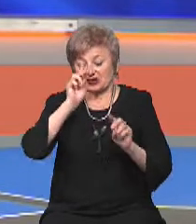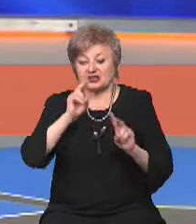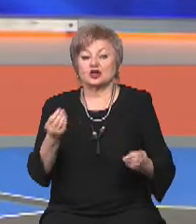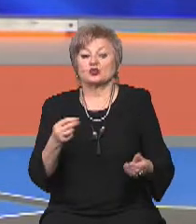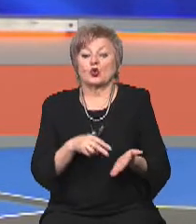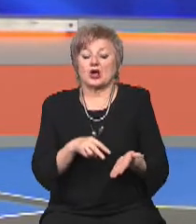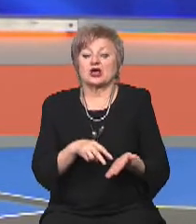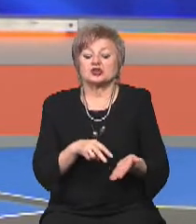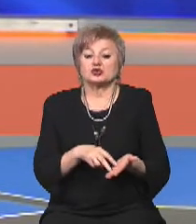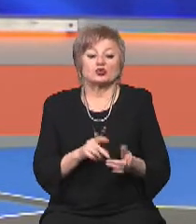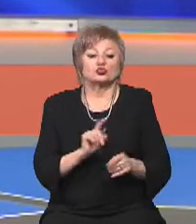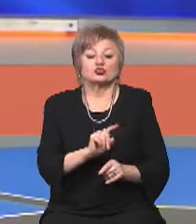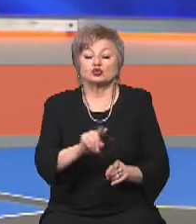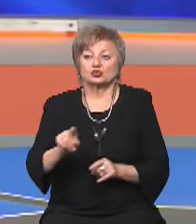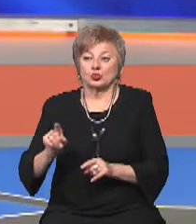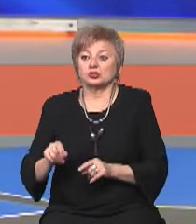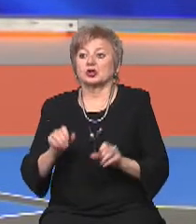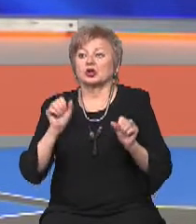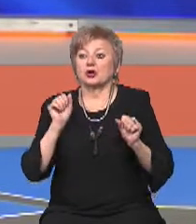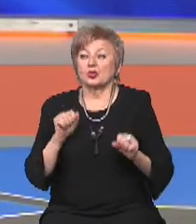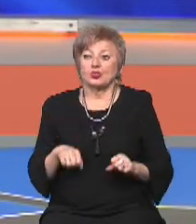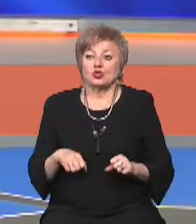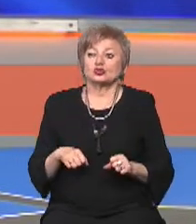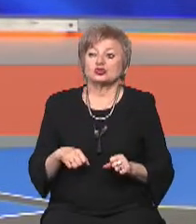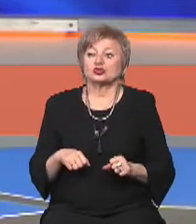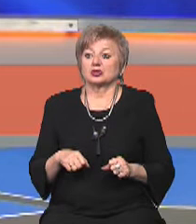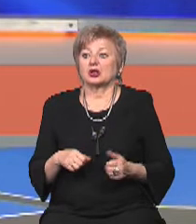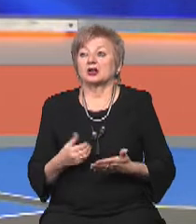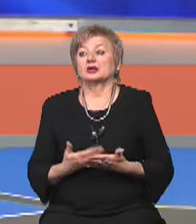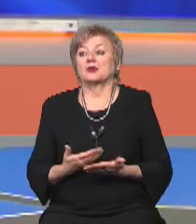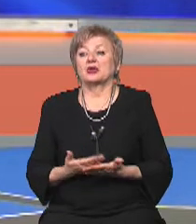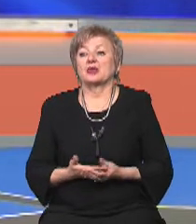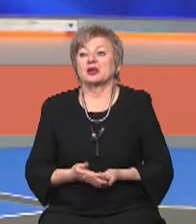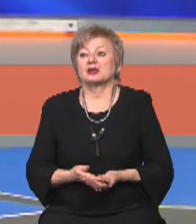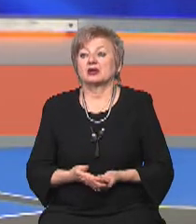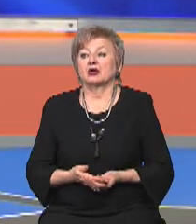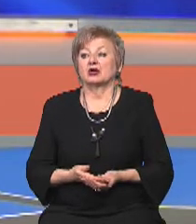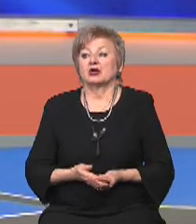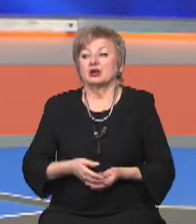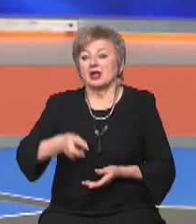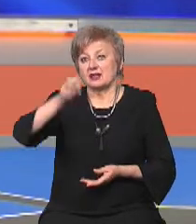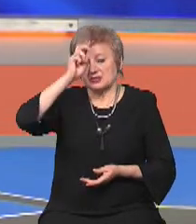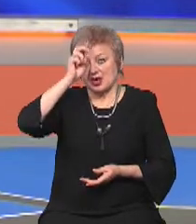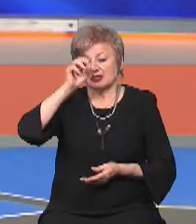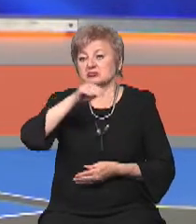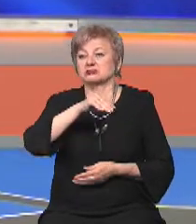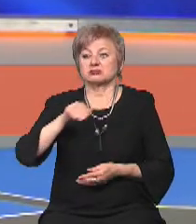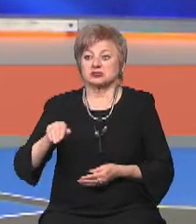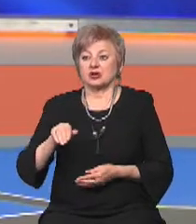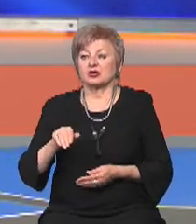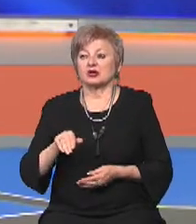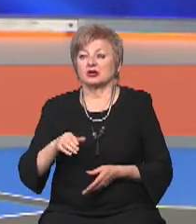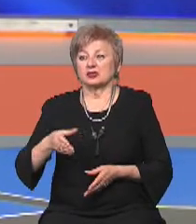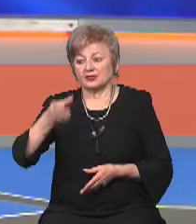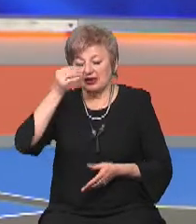та чи інша робота, можна просто зайти в Google і, наприклад, на Держстаті там обраховані всі